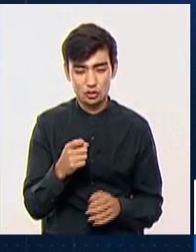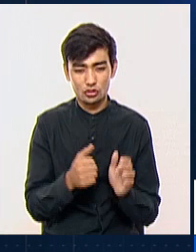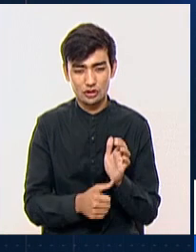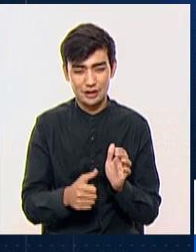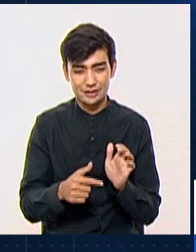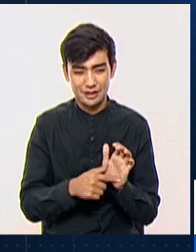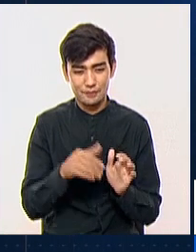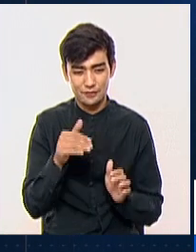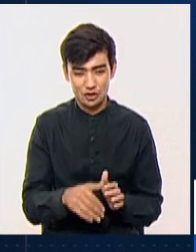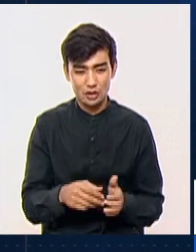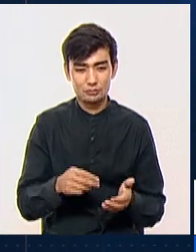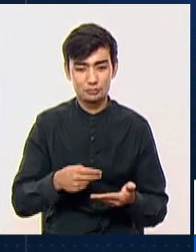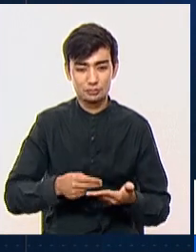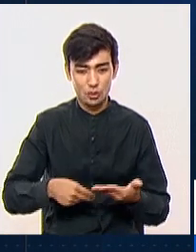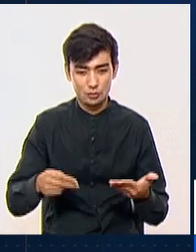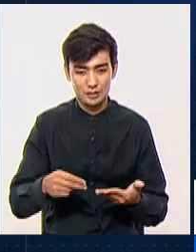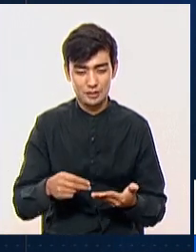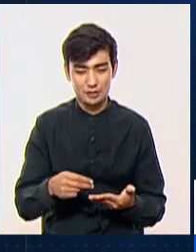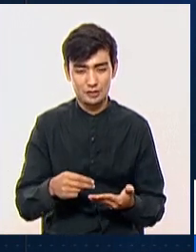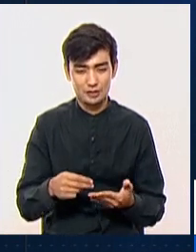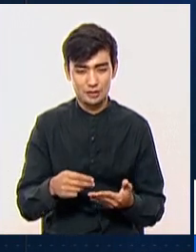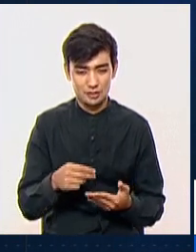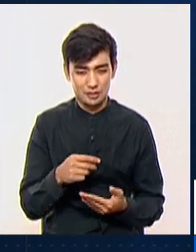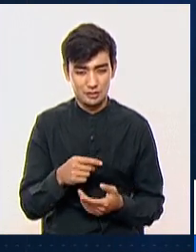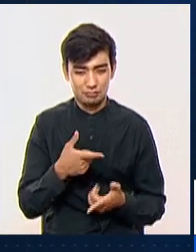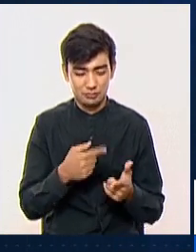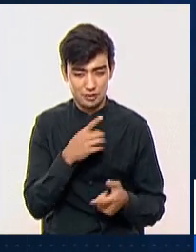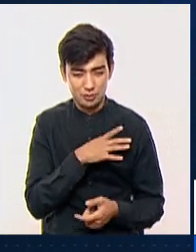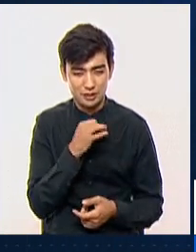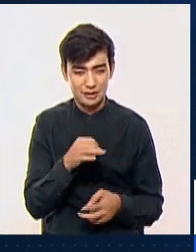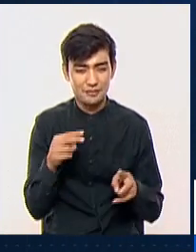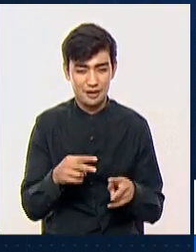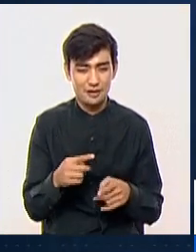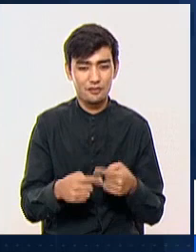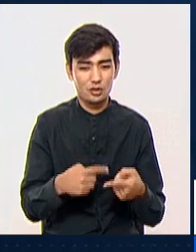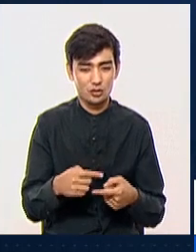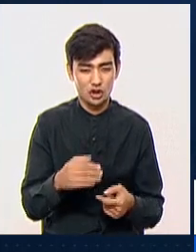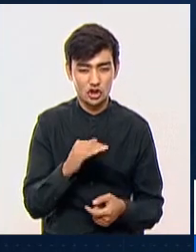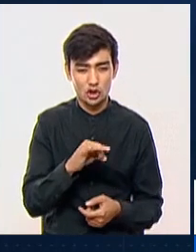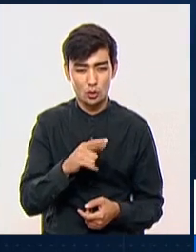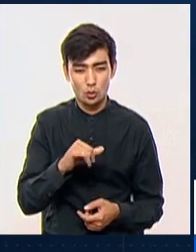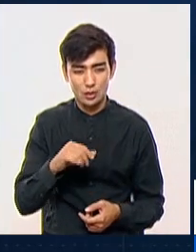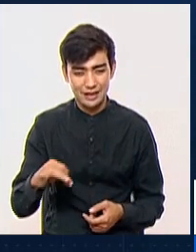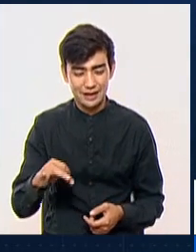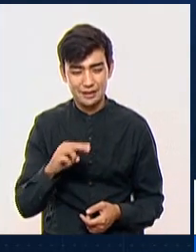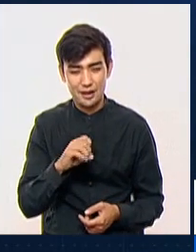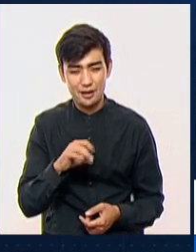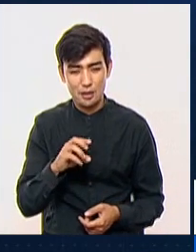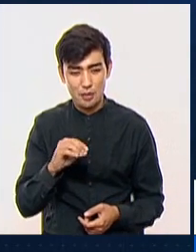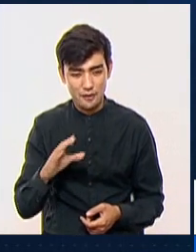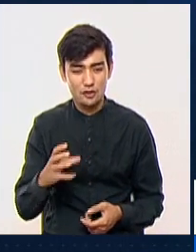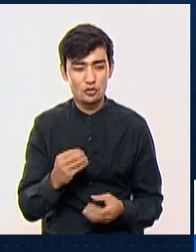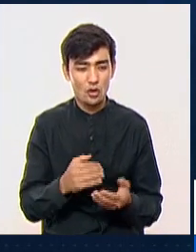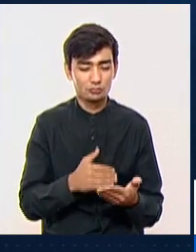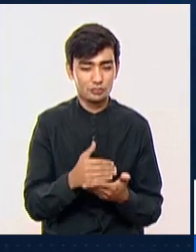140167 қол түпнұсқа деп танылған. Куәлік алған келесі кандидат Жигули Дайрабаев ауылдықтар ұсынған